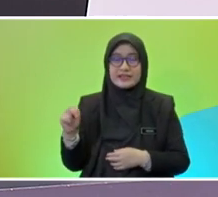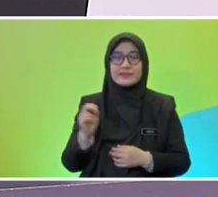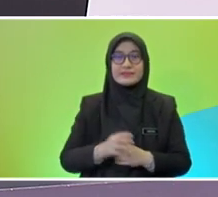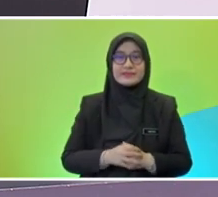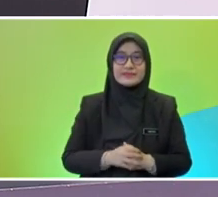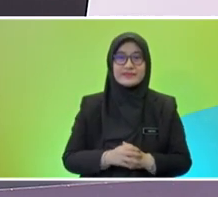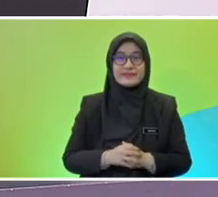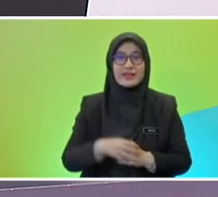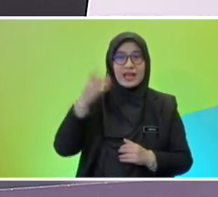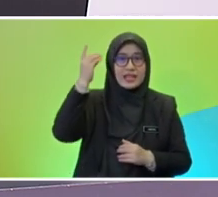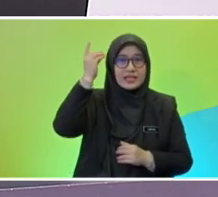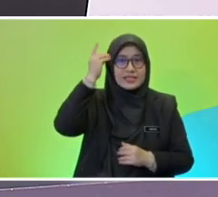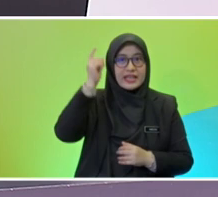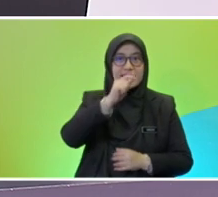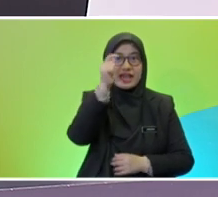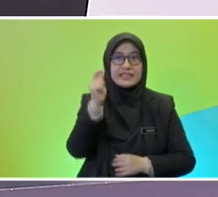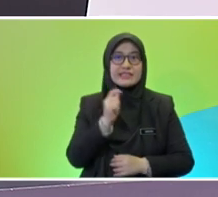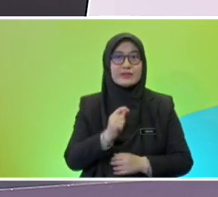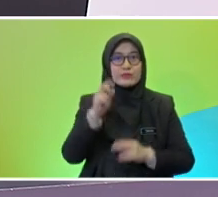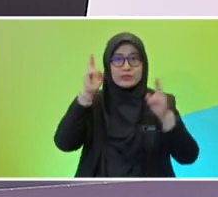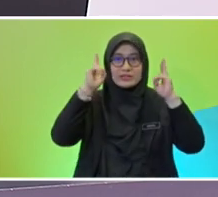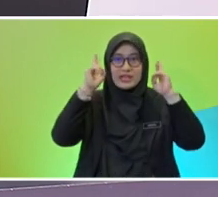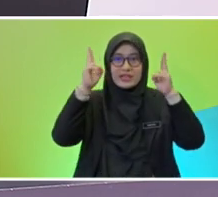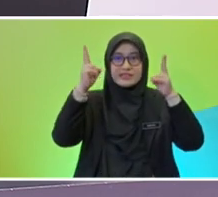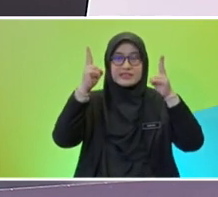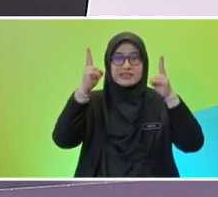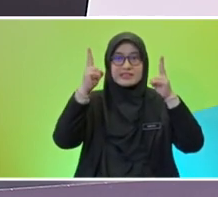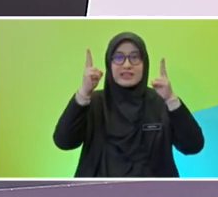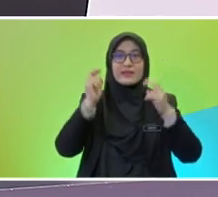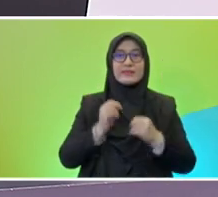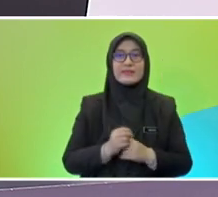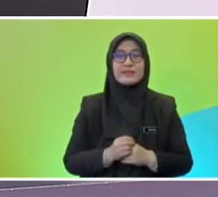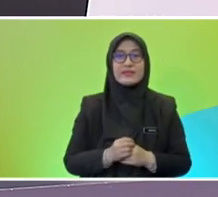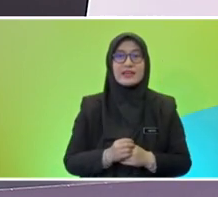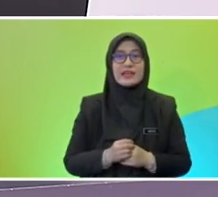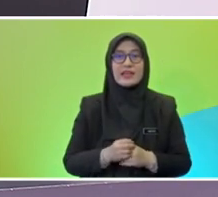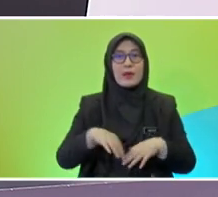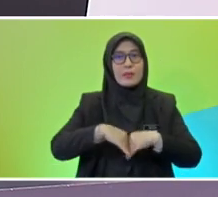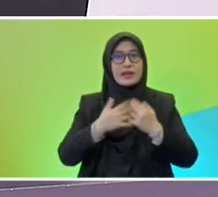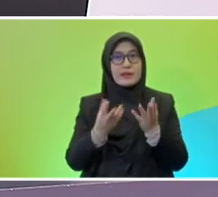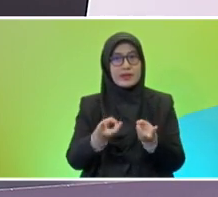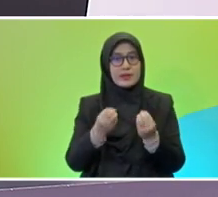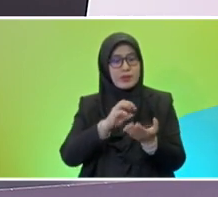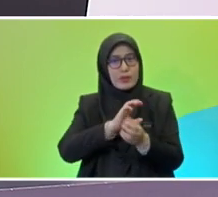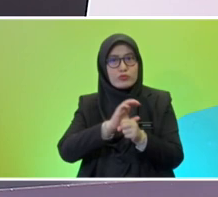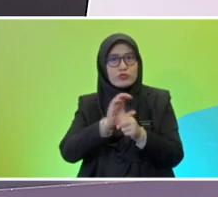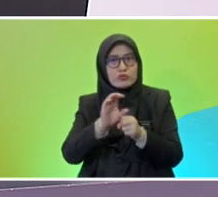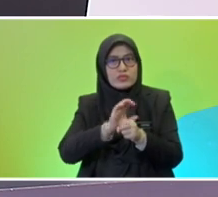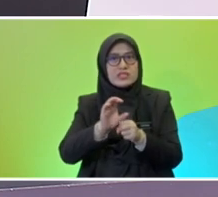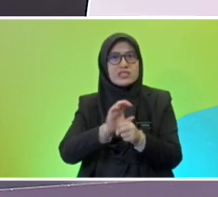kemudian di tanya pada Ustaz tintanya enak mencuci kotoran